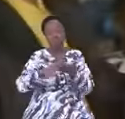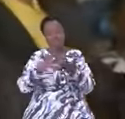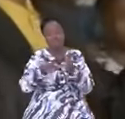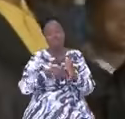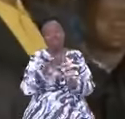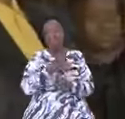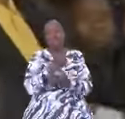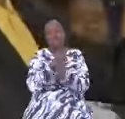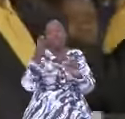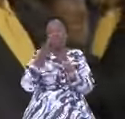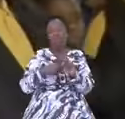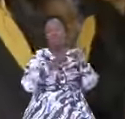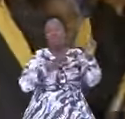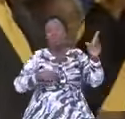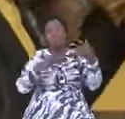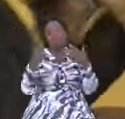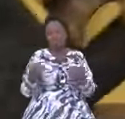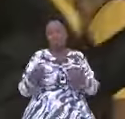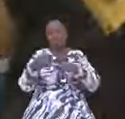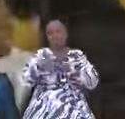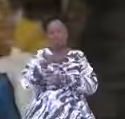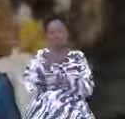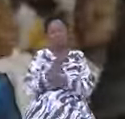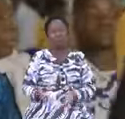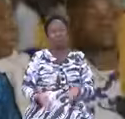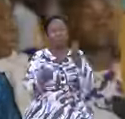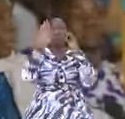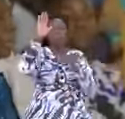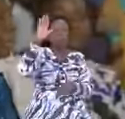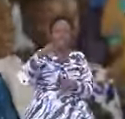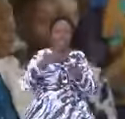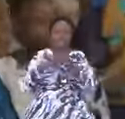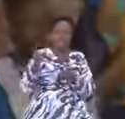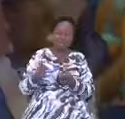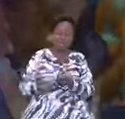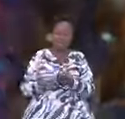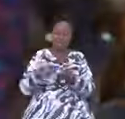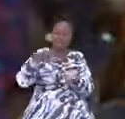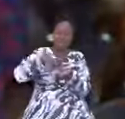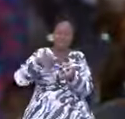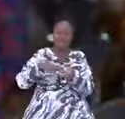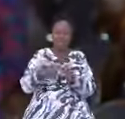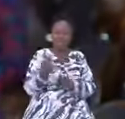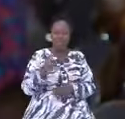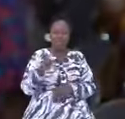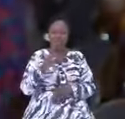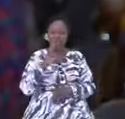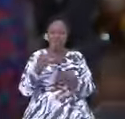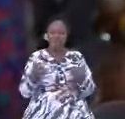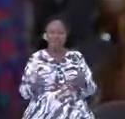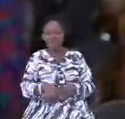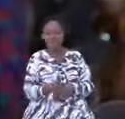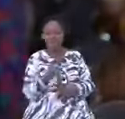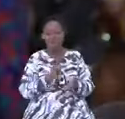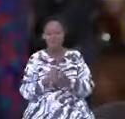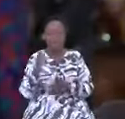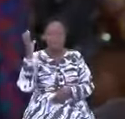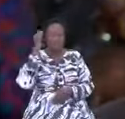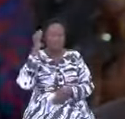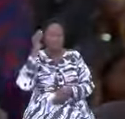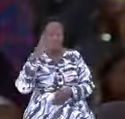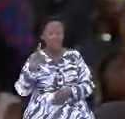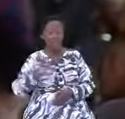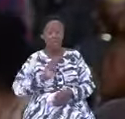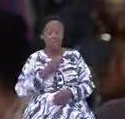simplement la main partout tu es partout tu es jeune et que j'écoutais la radio ou bien tu as la